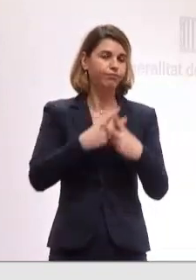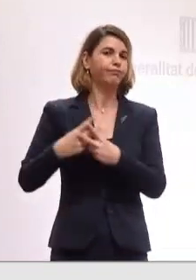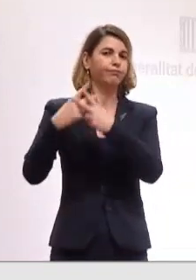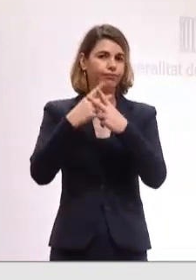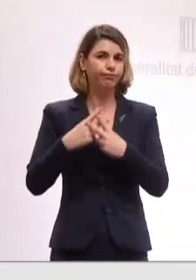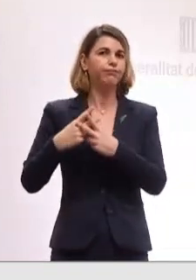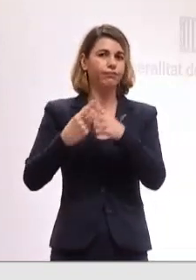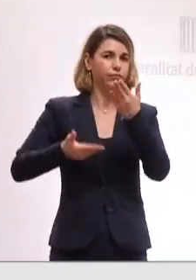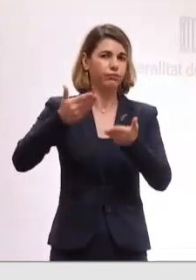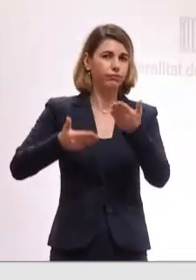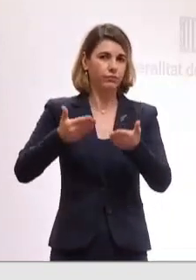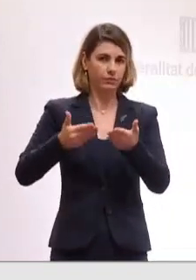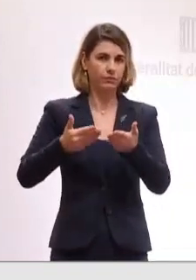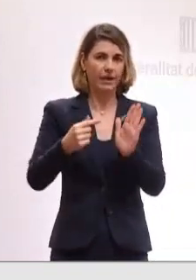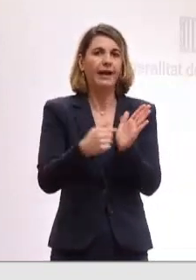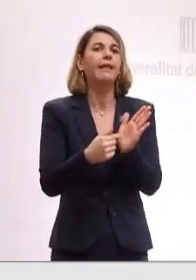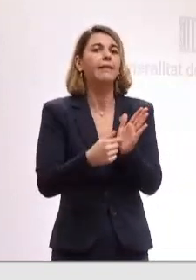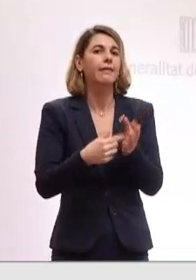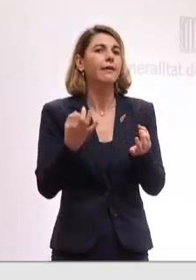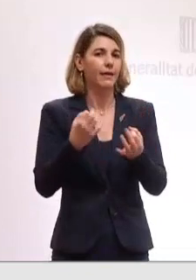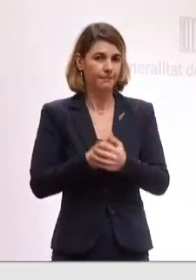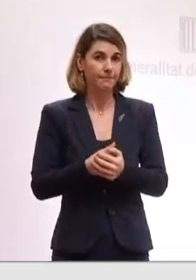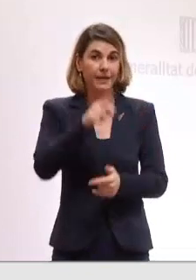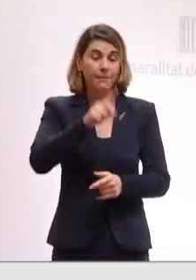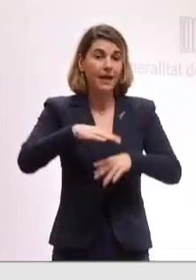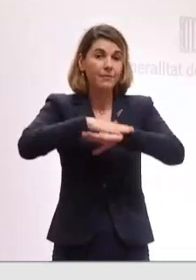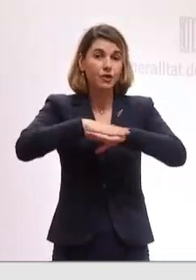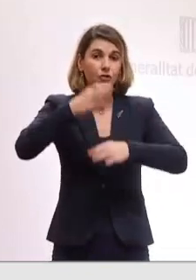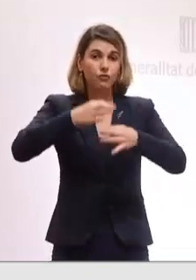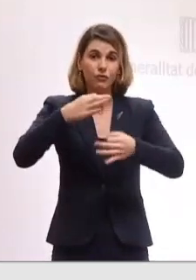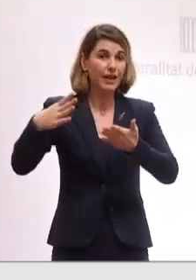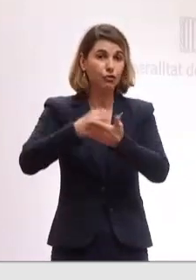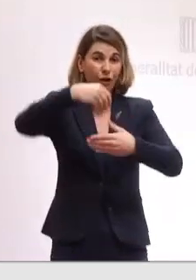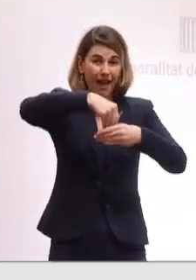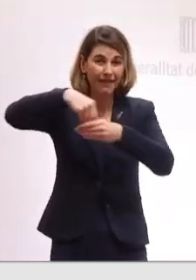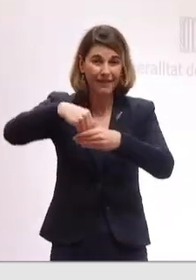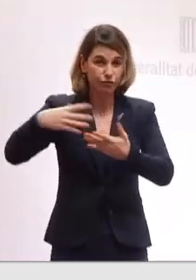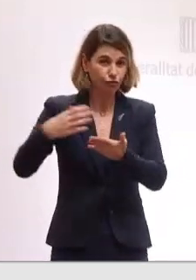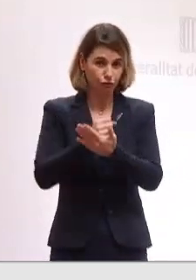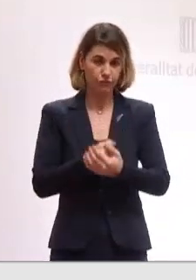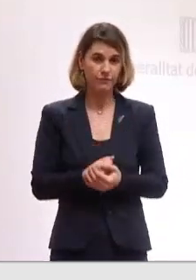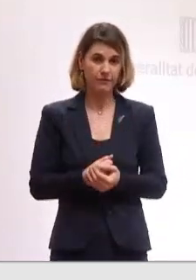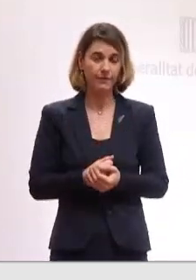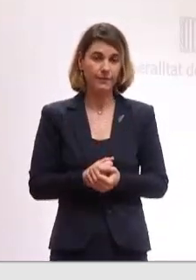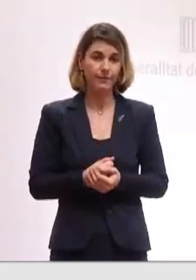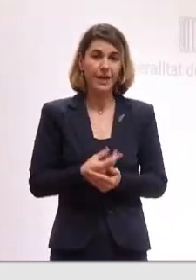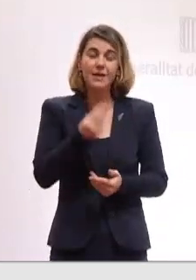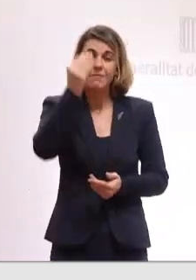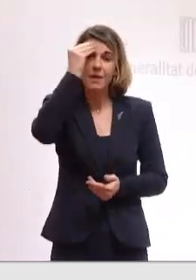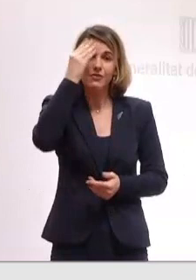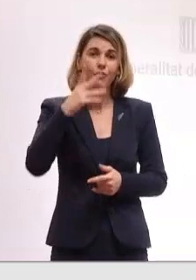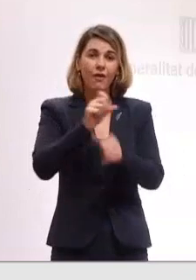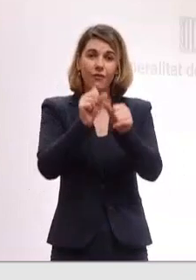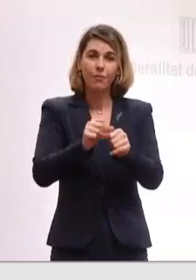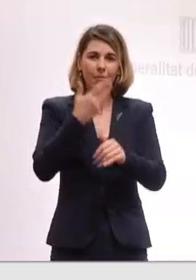exercici de rendiment de comptes. També l'Administració de Justícia i tots els seus components. I crec que la manera adequada de